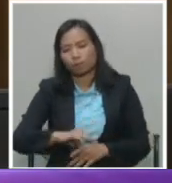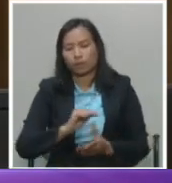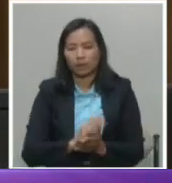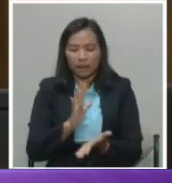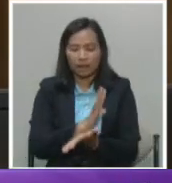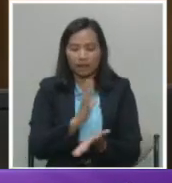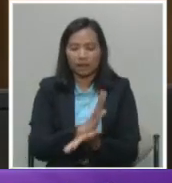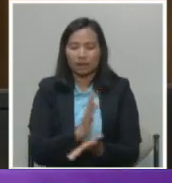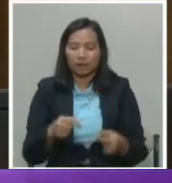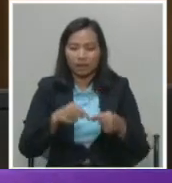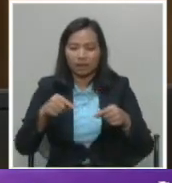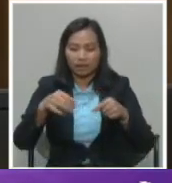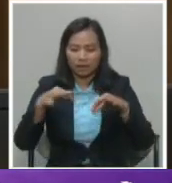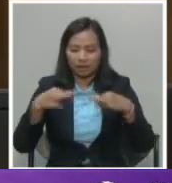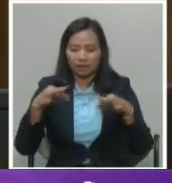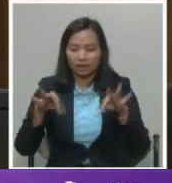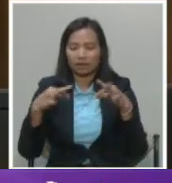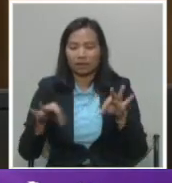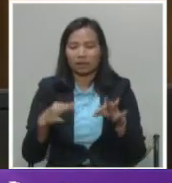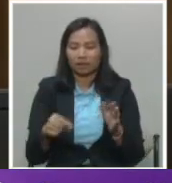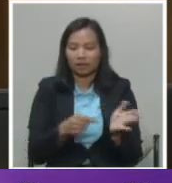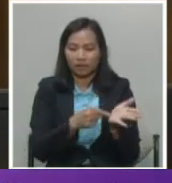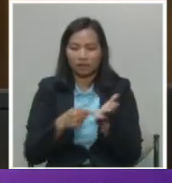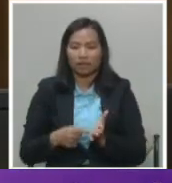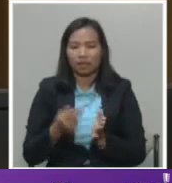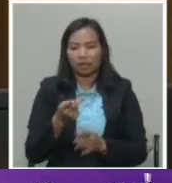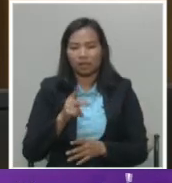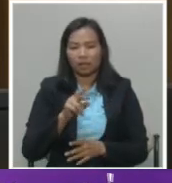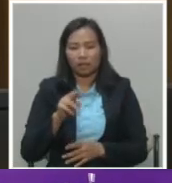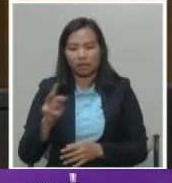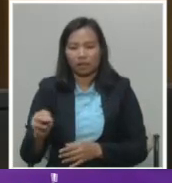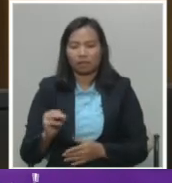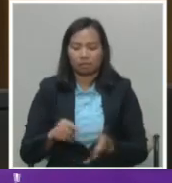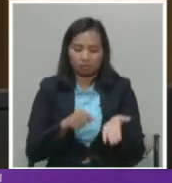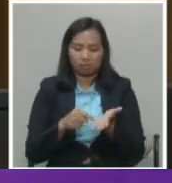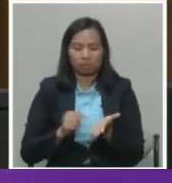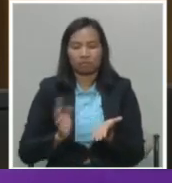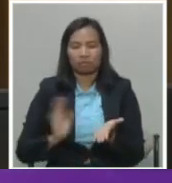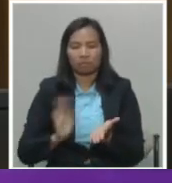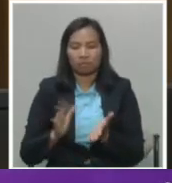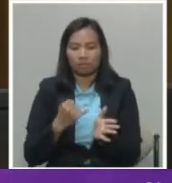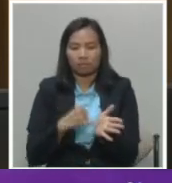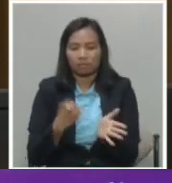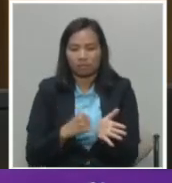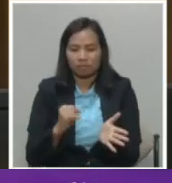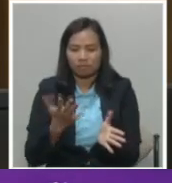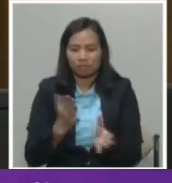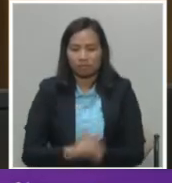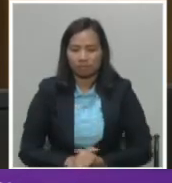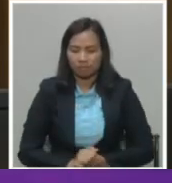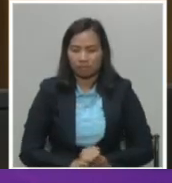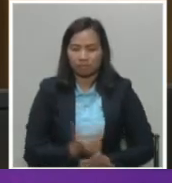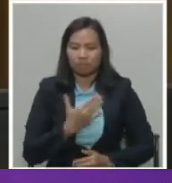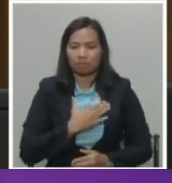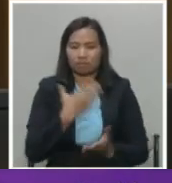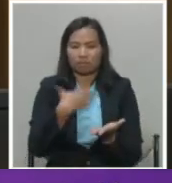แผนมาแล้วเสนอผมก็ไม่อนุมัติไม่นำเข้าครม.โดยเด็ดขาดนั่นคือผมนะไม่ง่ายทุกอย่างไม่ง่ายหรอกครับเพราะนั้นผมก็